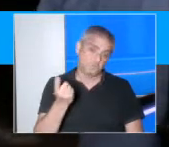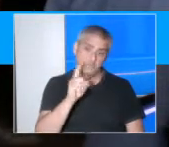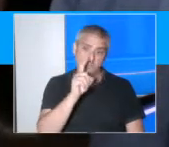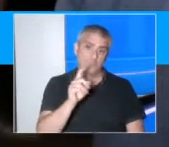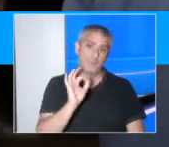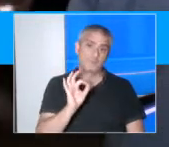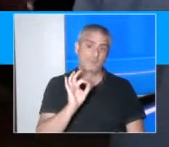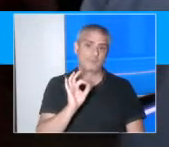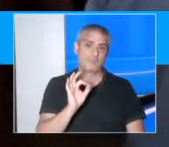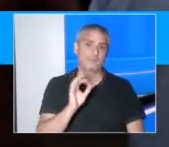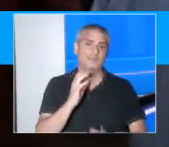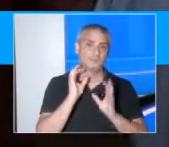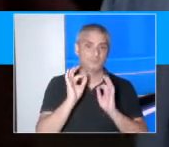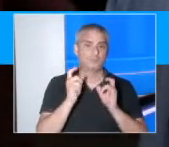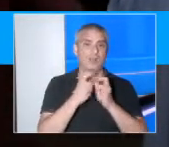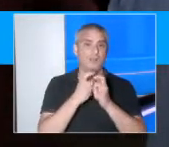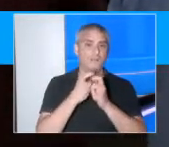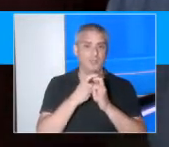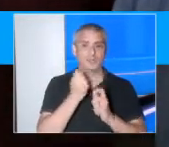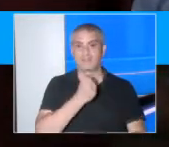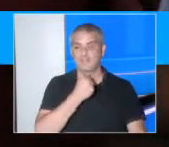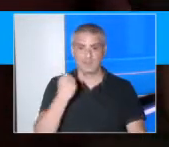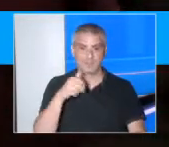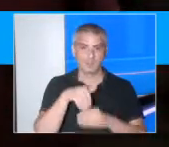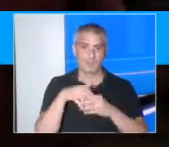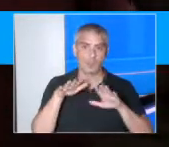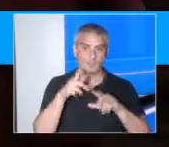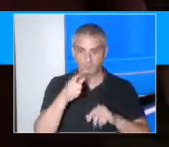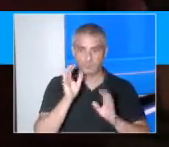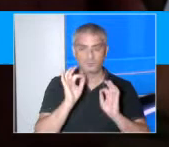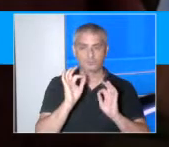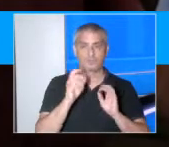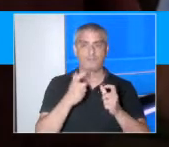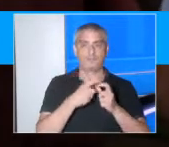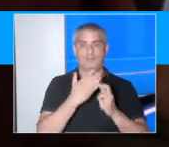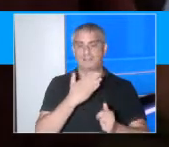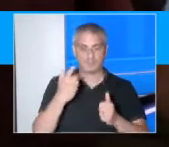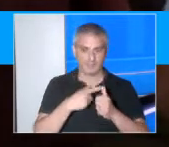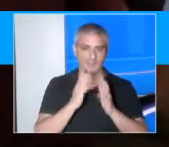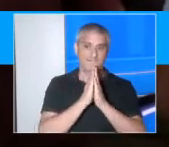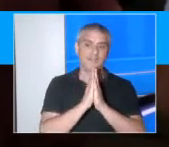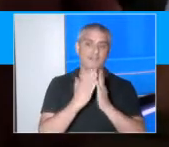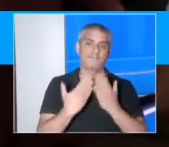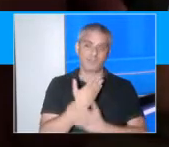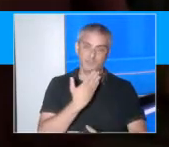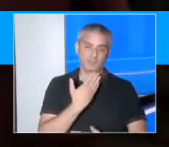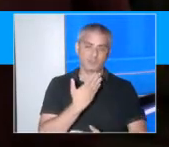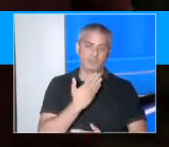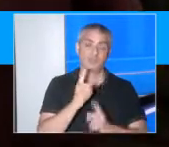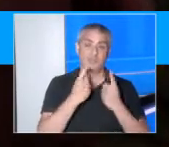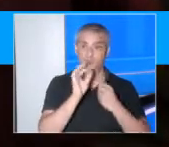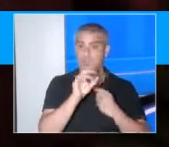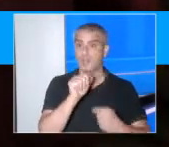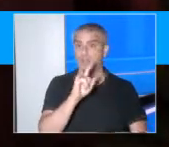באמת, בטח בשביל המפלגות ימין בממשלה, בטח בשביל ימינה ובשביל תקווה חדשה, האירוע